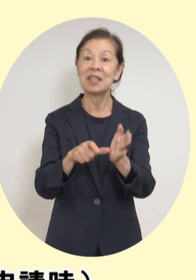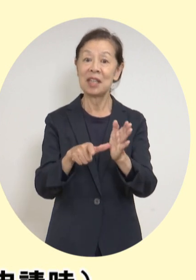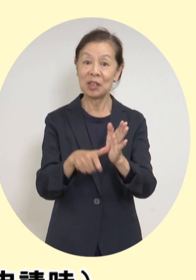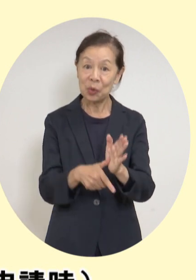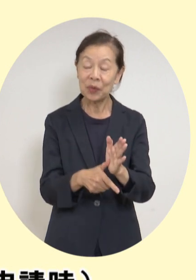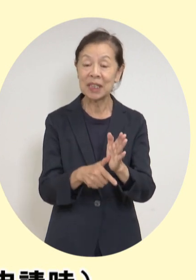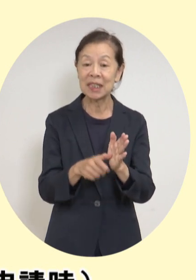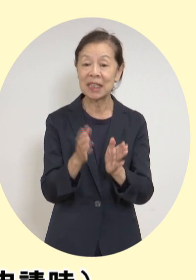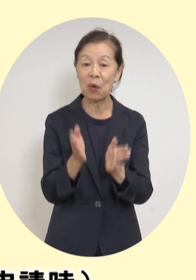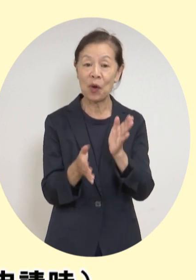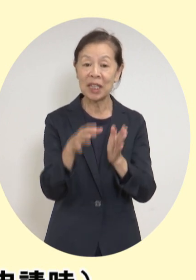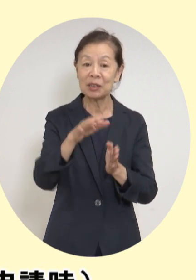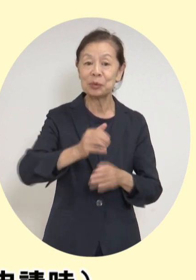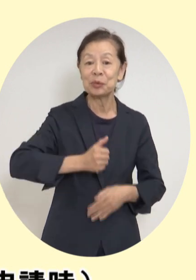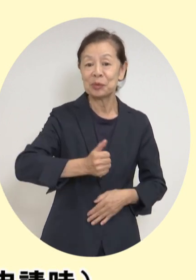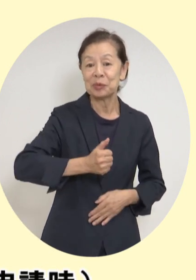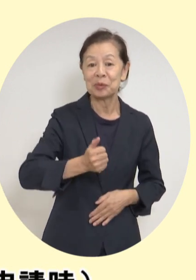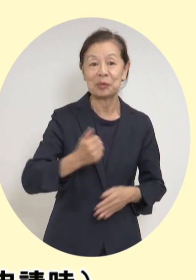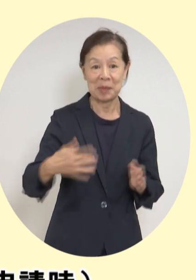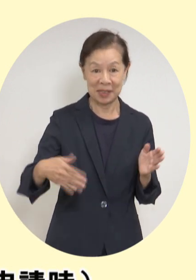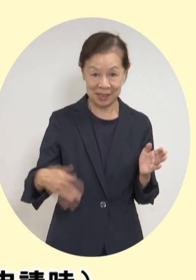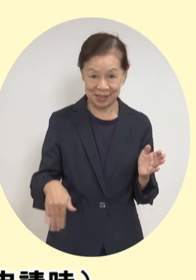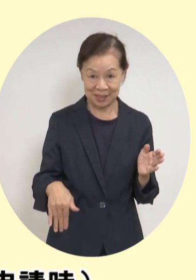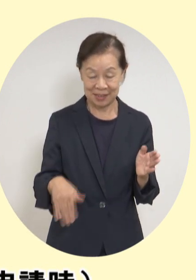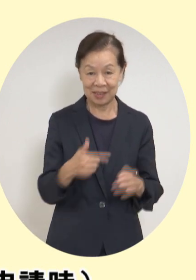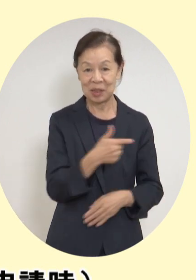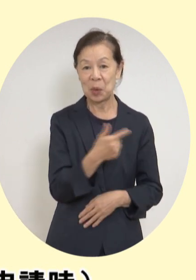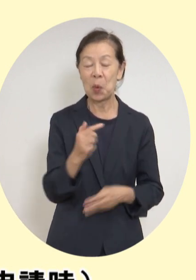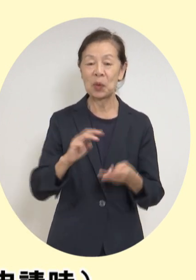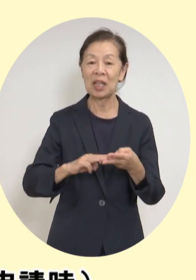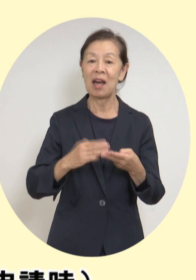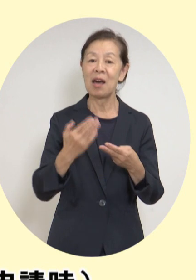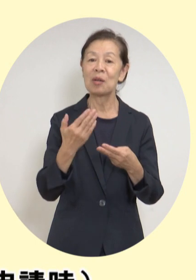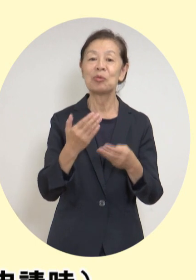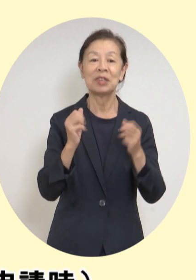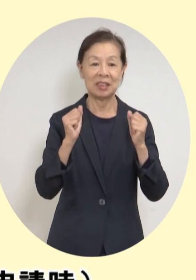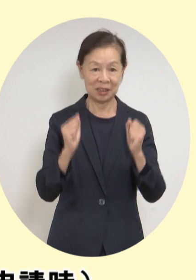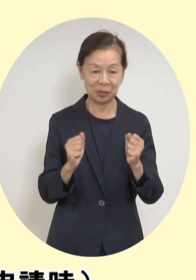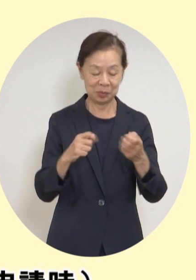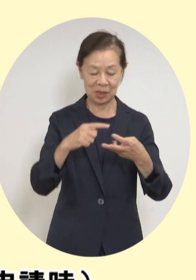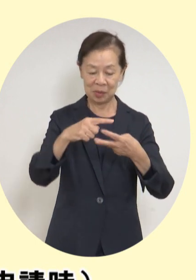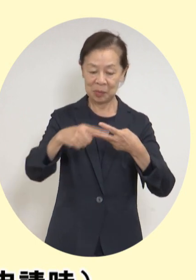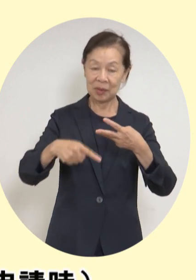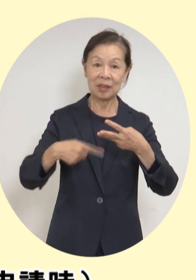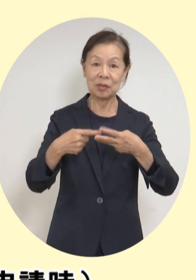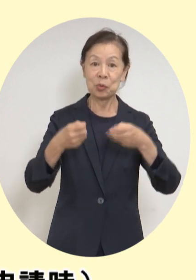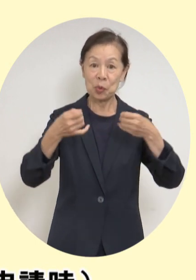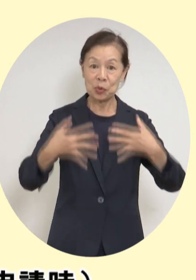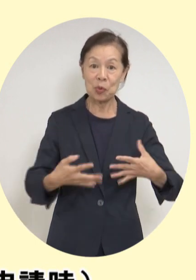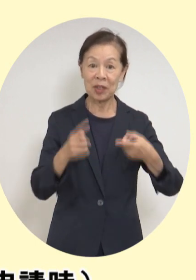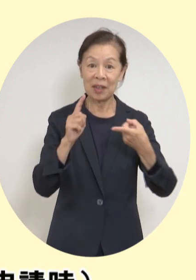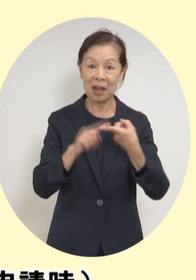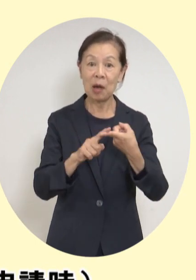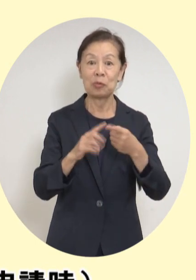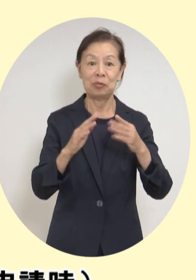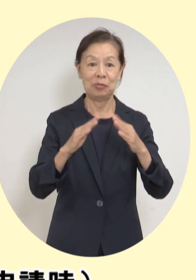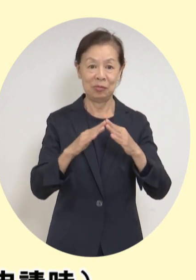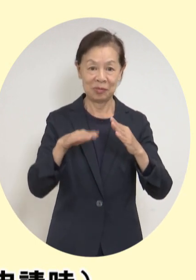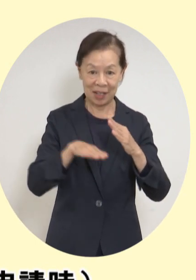用していない、大田区在住であるのすべての条件を満たす世帯となります。